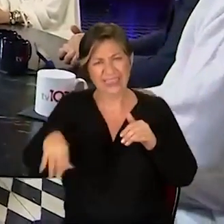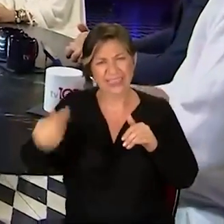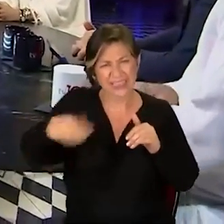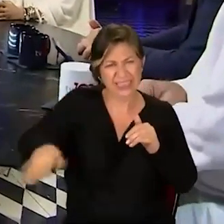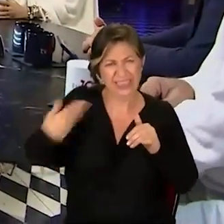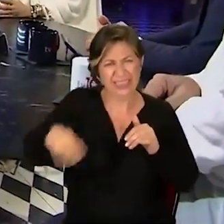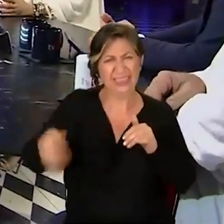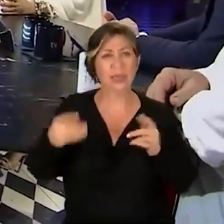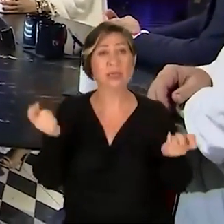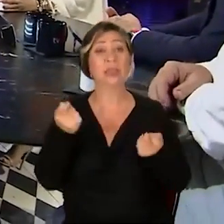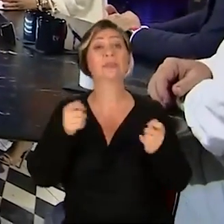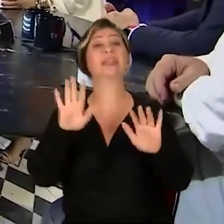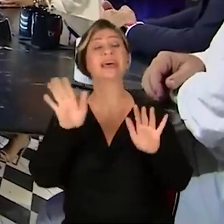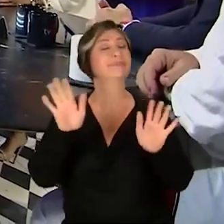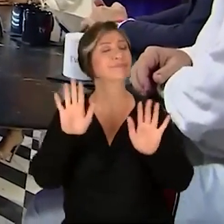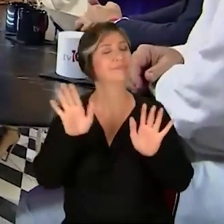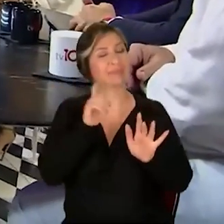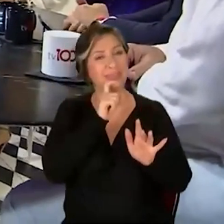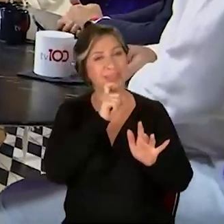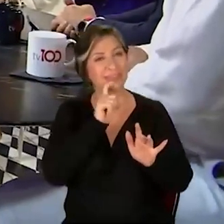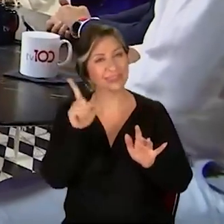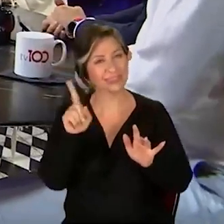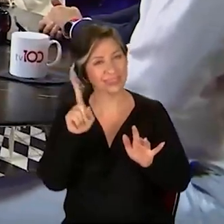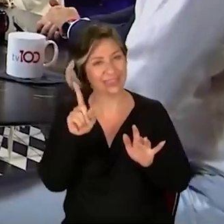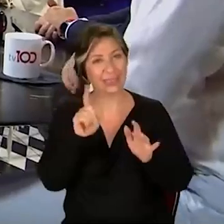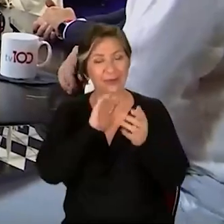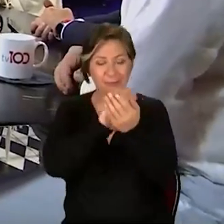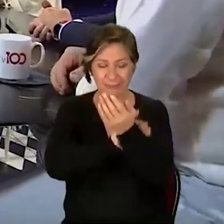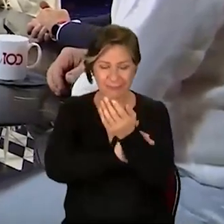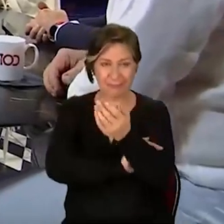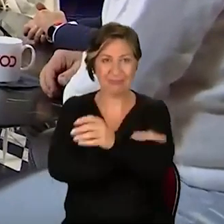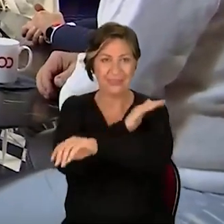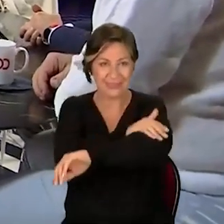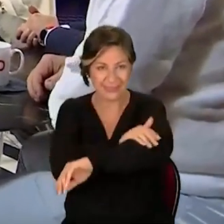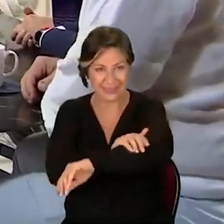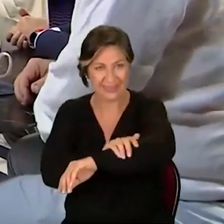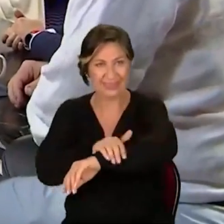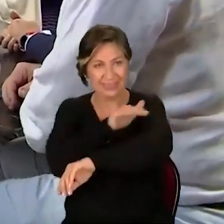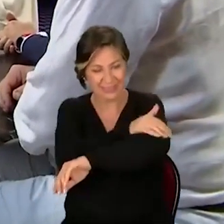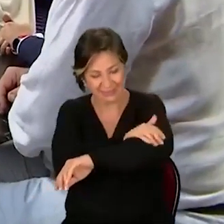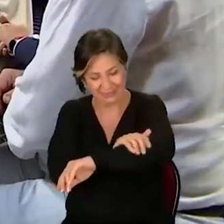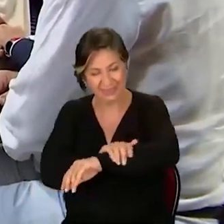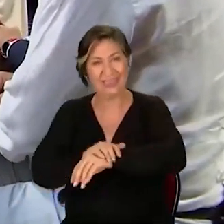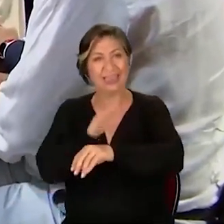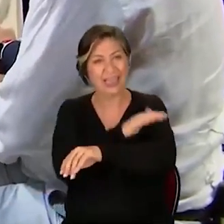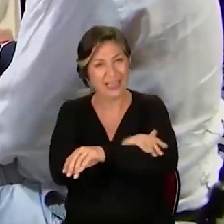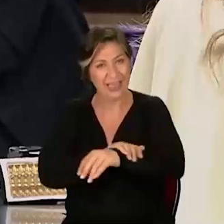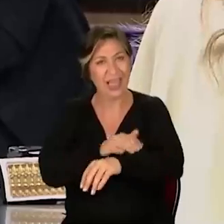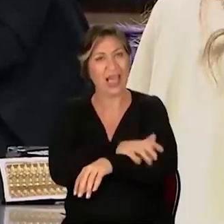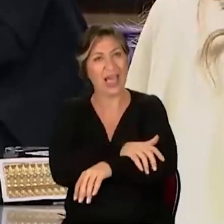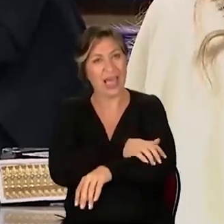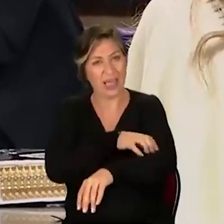ondan kurtulmaya çalışmaktansa şu vaziyette onu kucaklamamı,